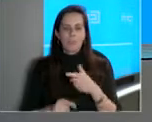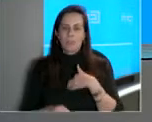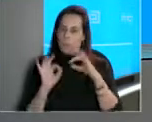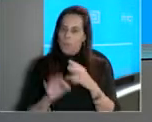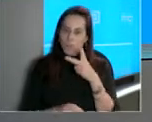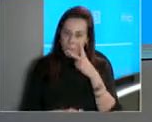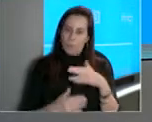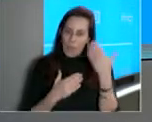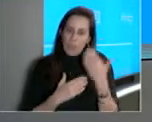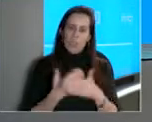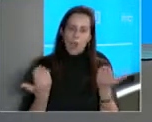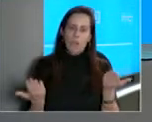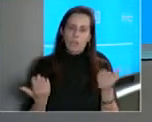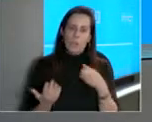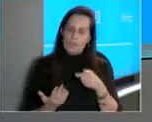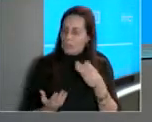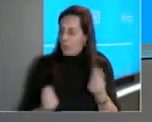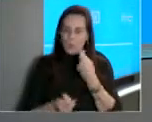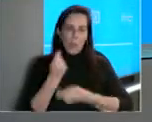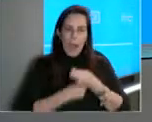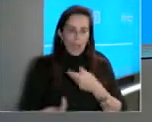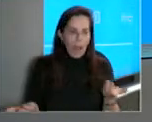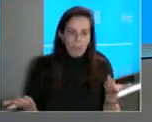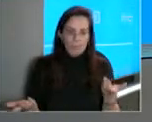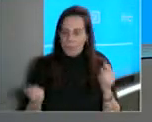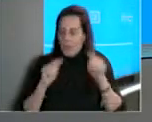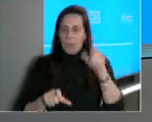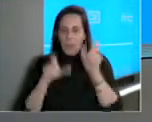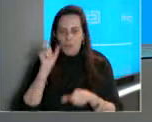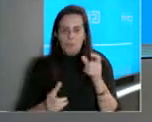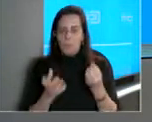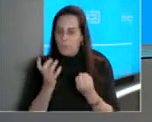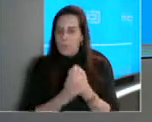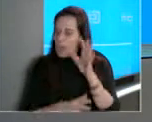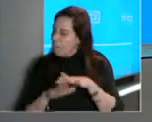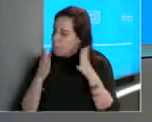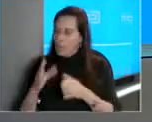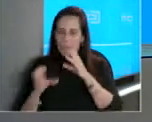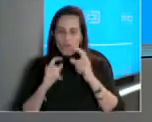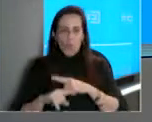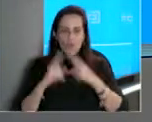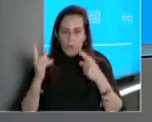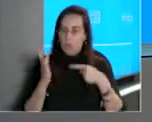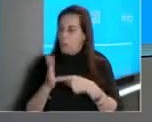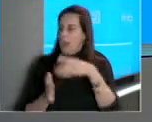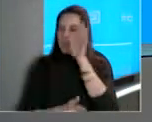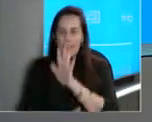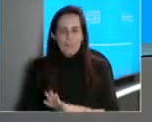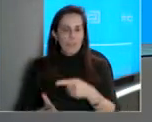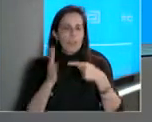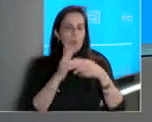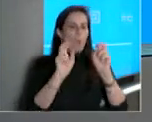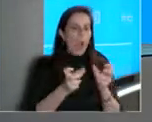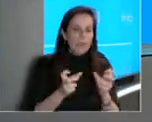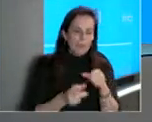באמת רואים, בסופו של דבר, זה עסק כלכלי. באים אנשים, מקימים גם גופי תקשורת אחרים, כמו טלוויזיה, כמו